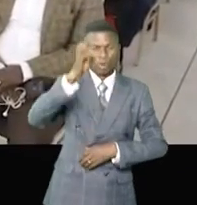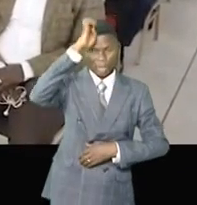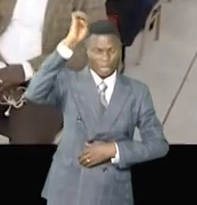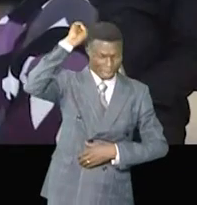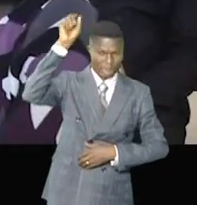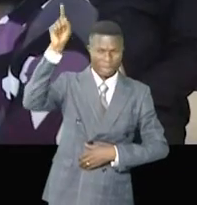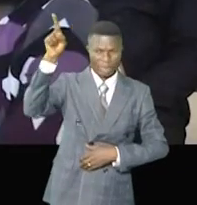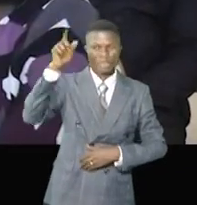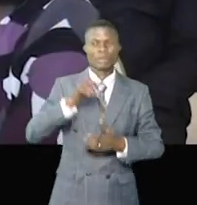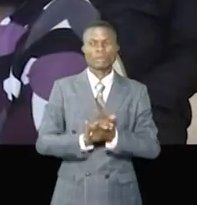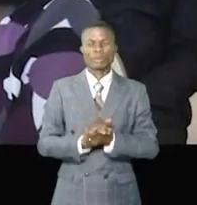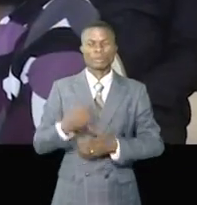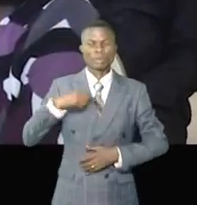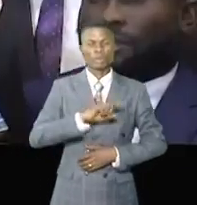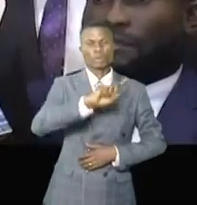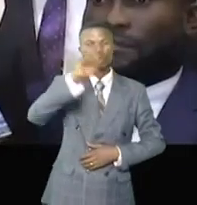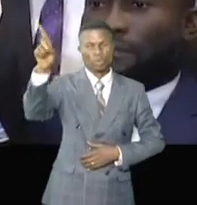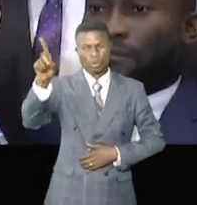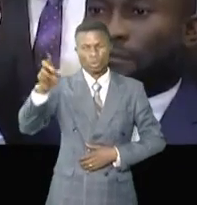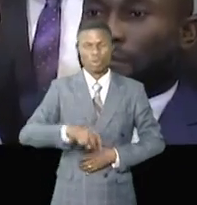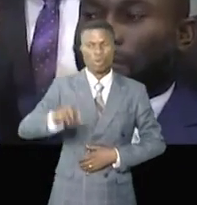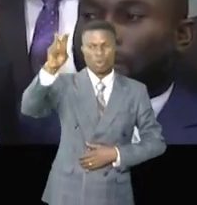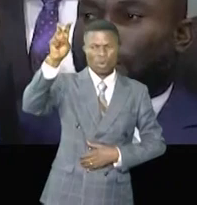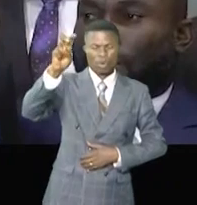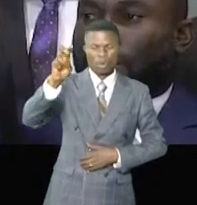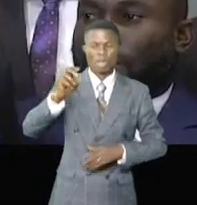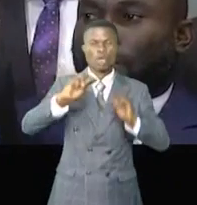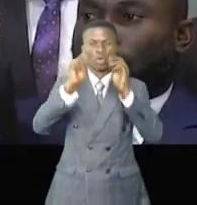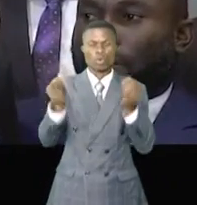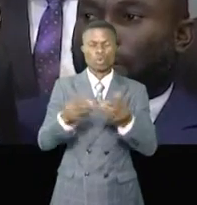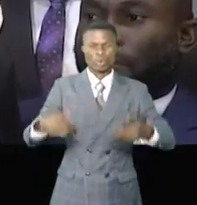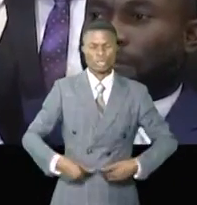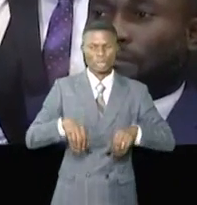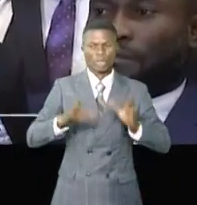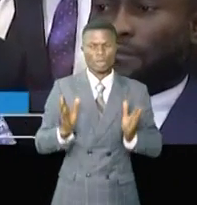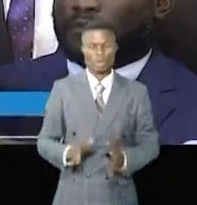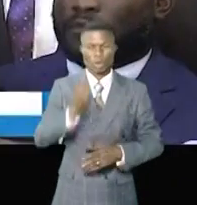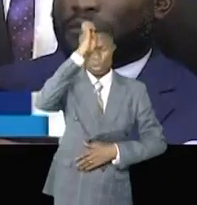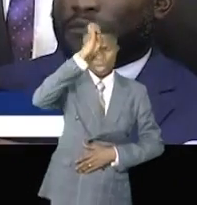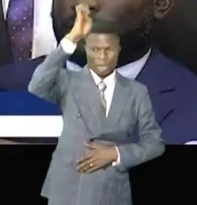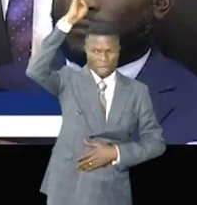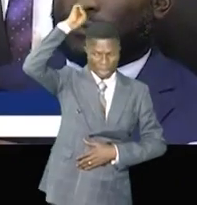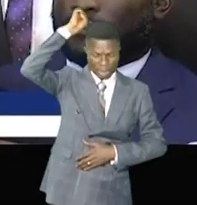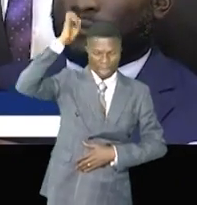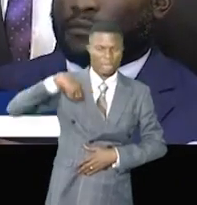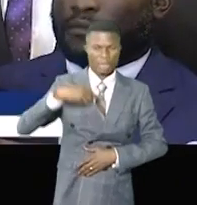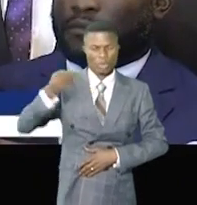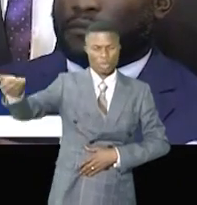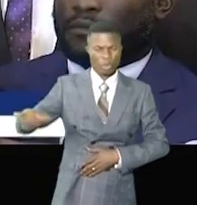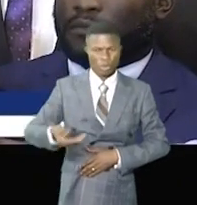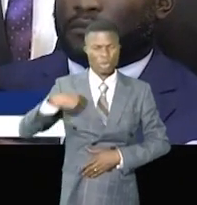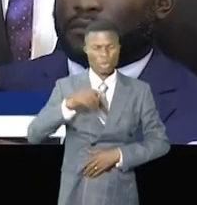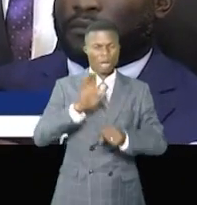RDC. Nous sommes partis avec un échantillon de la jeunesse congolaise à Addis Abeba. Nous avions accueilli avec